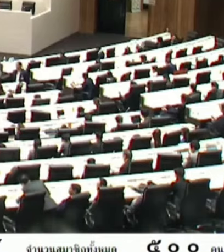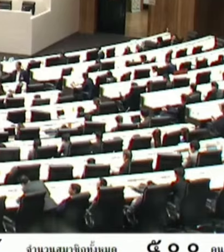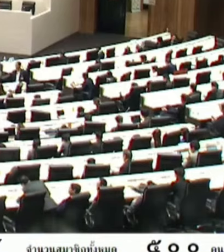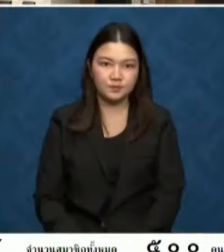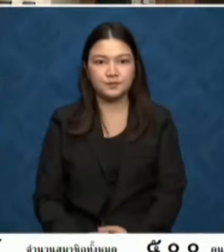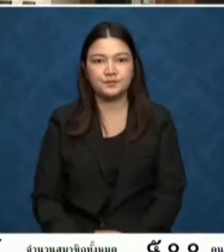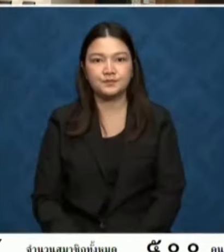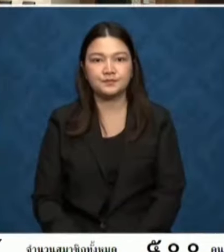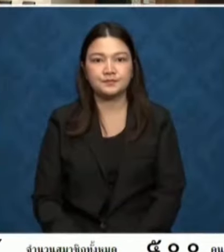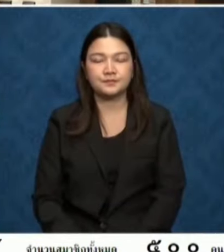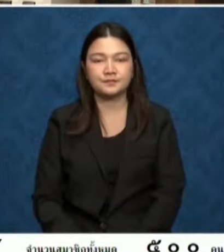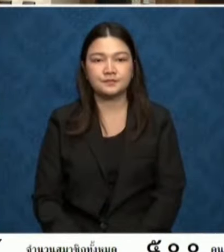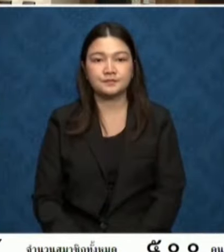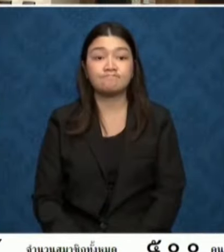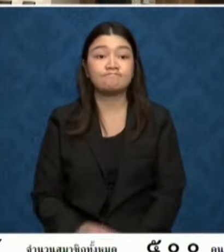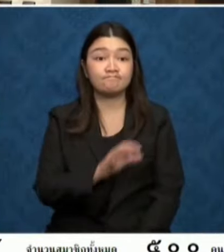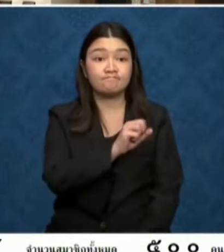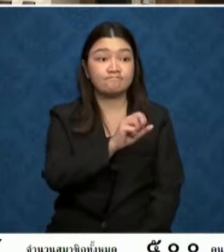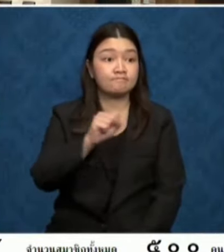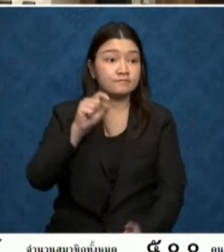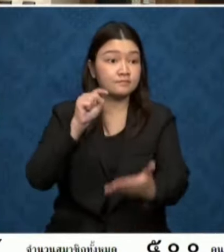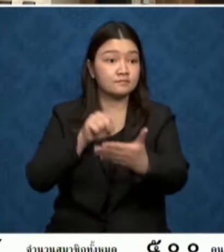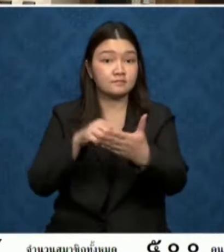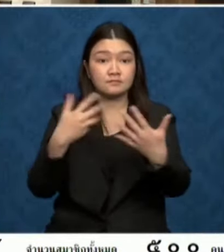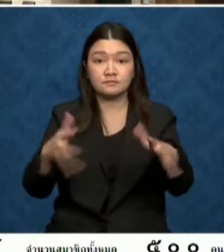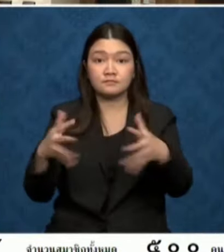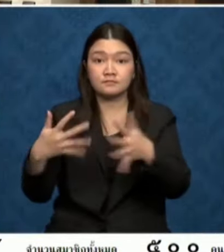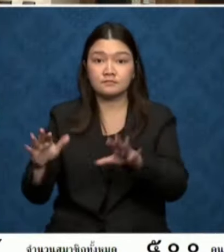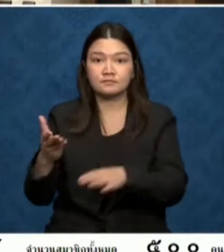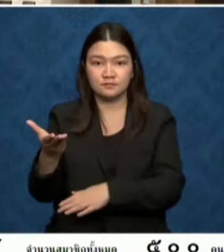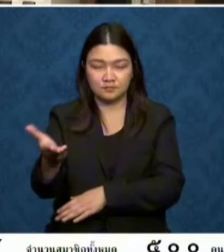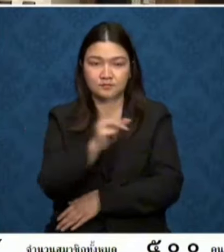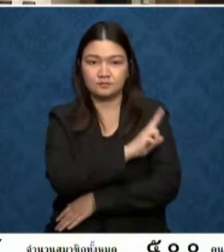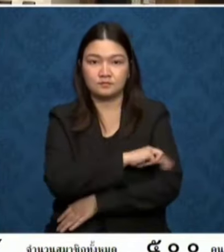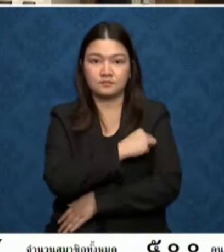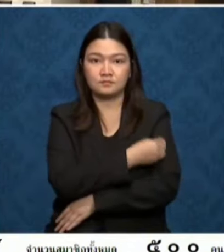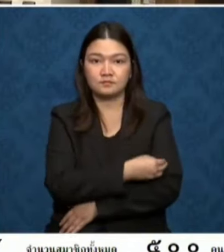ครับสมาชิกท่านใดยังไม่ได้ใช้สิทธิ์นะครับครับคุณหมอทศพรเชิญครับ